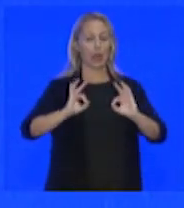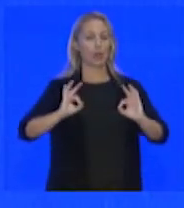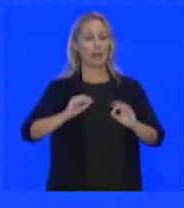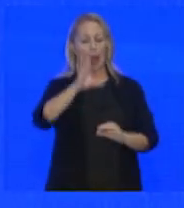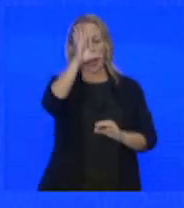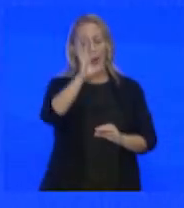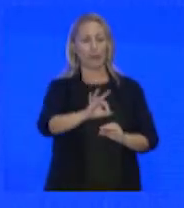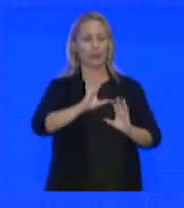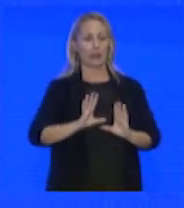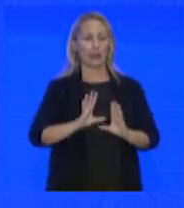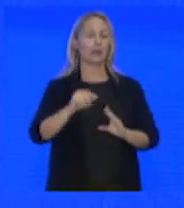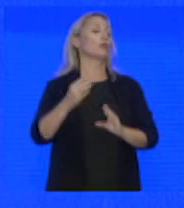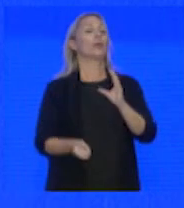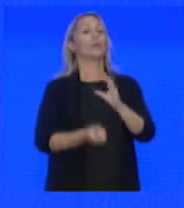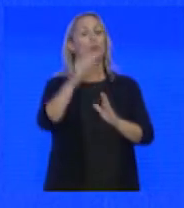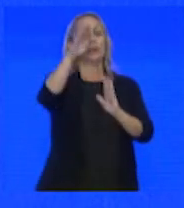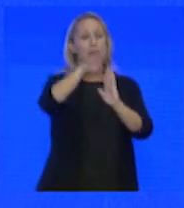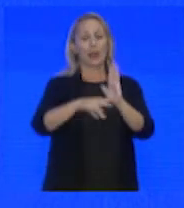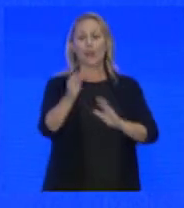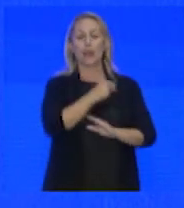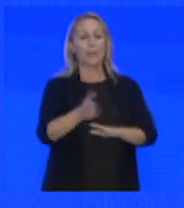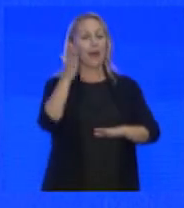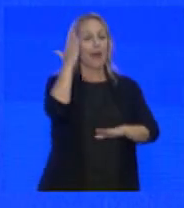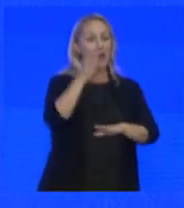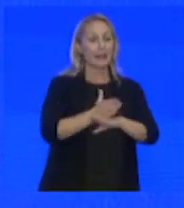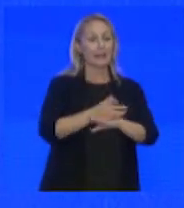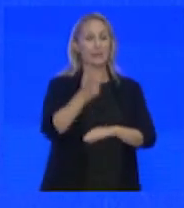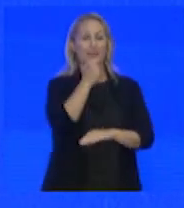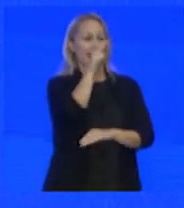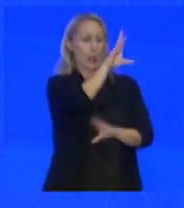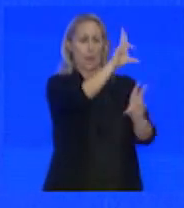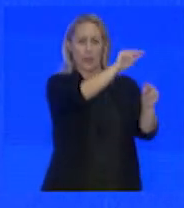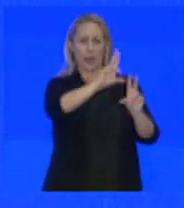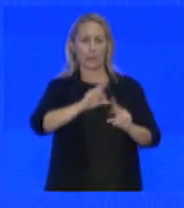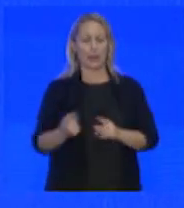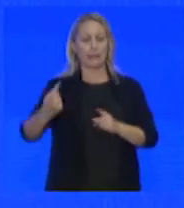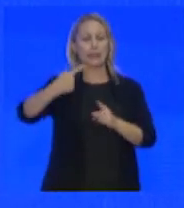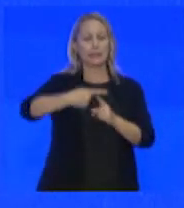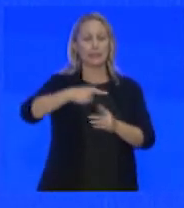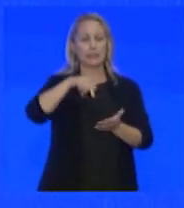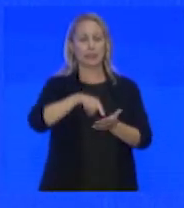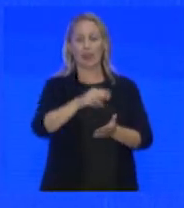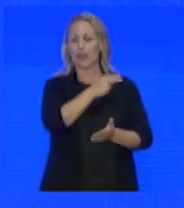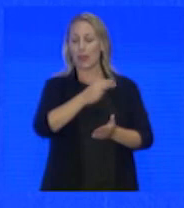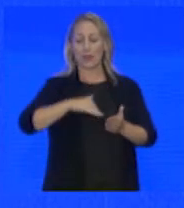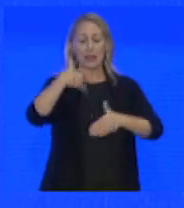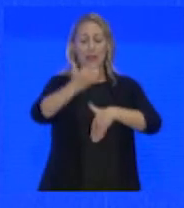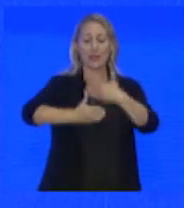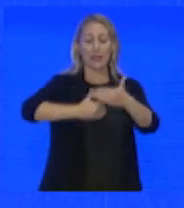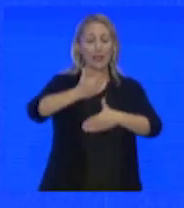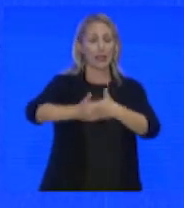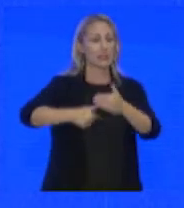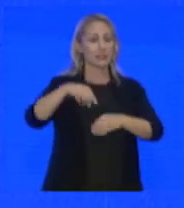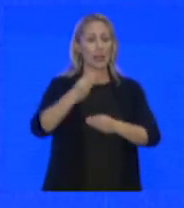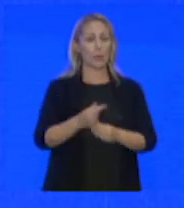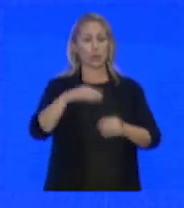με ένα νέο σύστημα εγγυήσεων κατά το ιταλικό πρότυπο, αλλά και με βελτίωση της πτωχευτικής διαδικασίας, ώστε